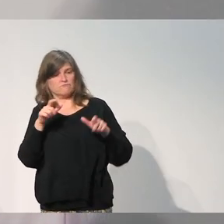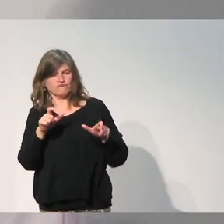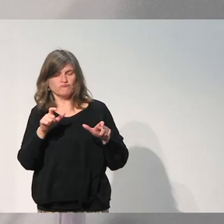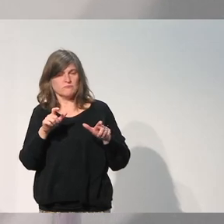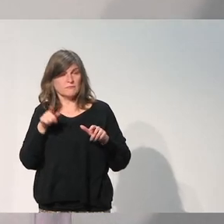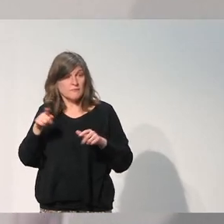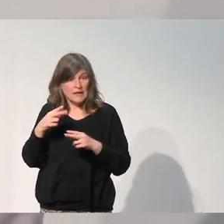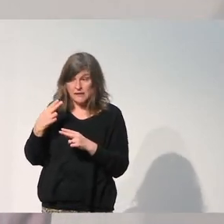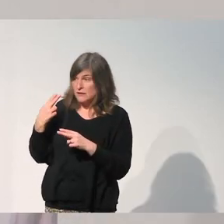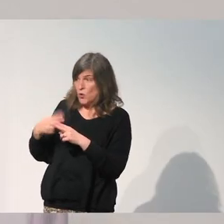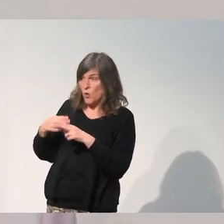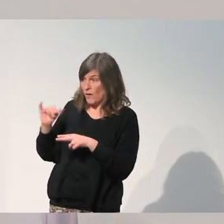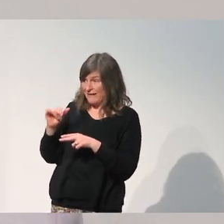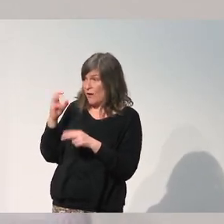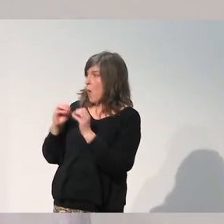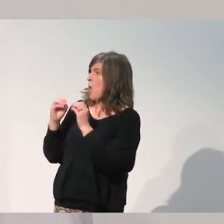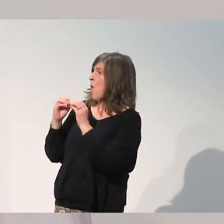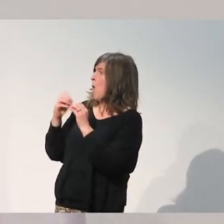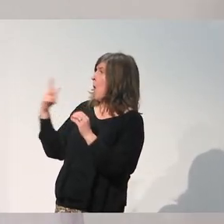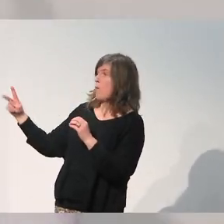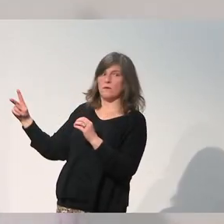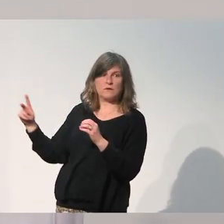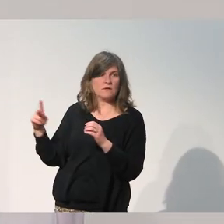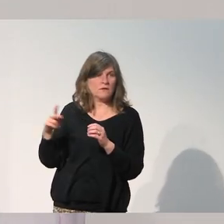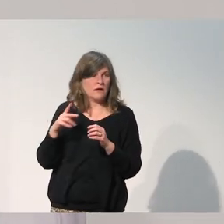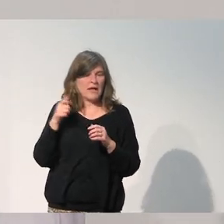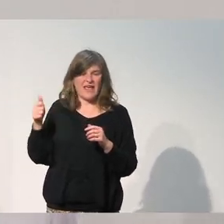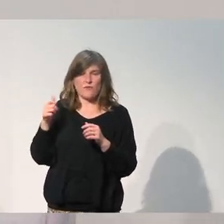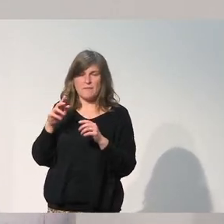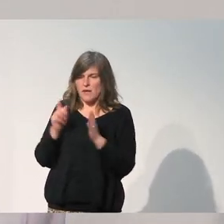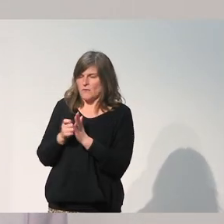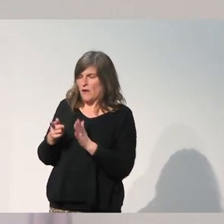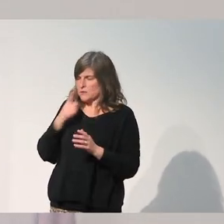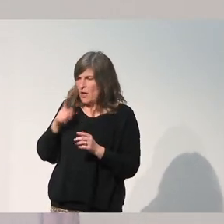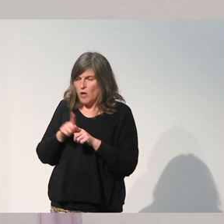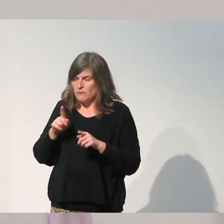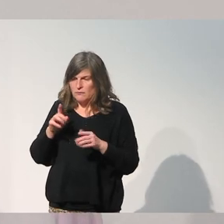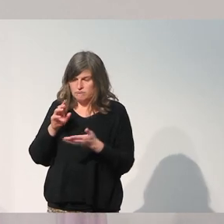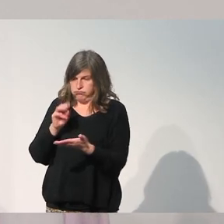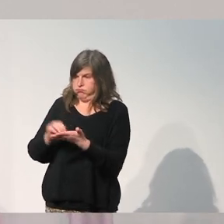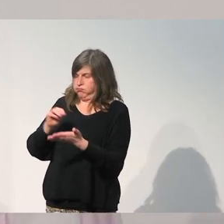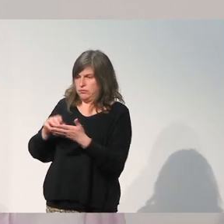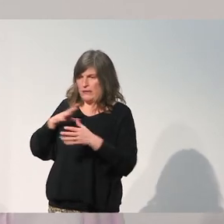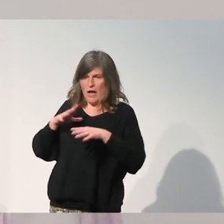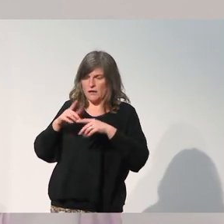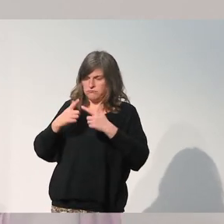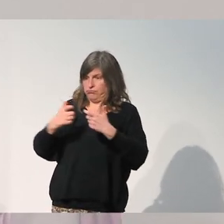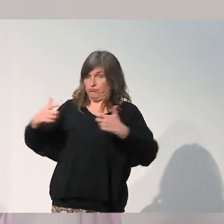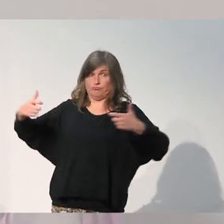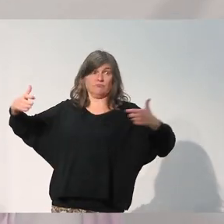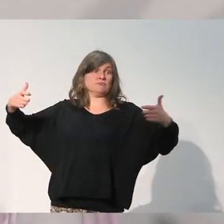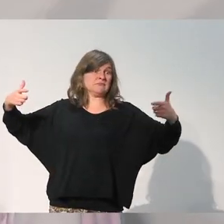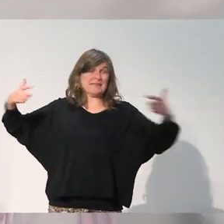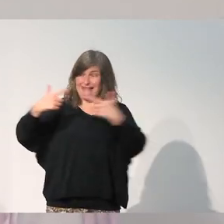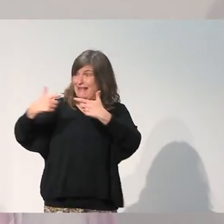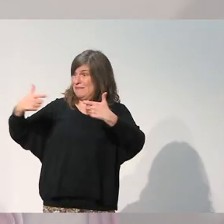vous dites il faut arrêter, justement parce que tout et n'importe quoi a pu à un moment être écrit, mais ça doit être particulier d'un seul coup, quand on est sur